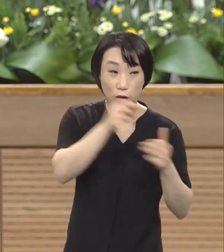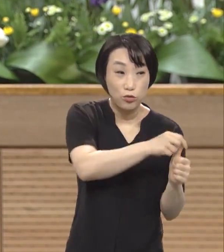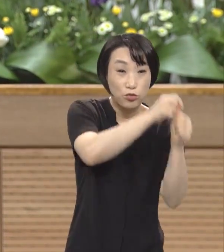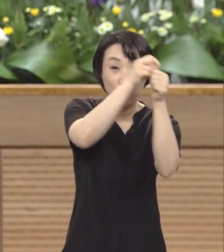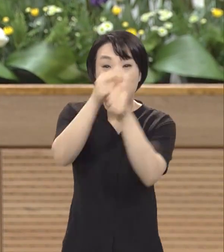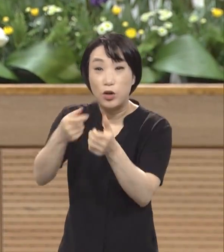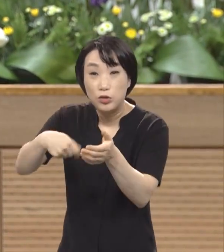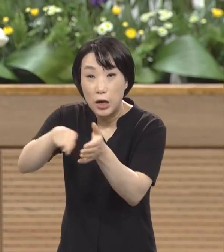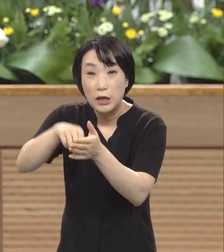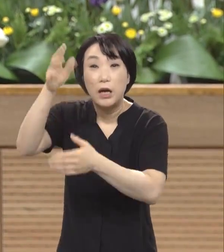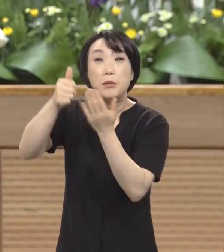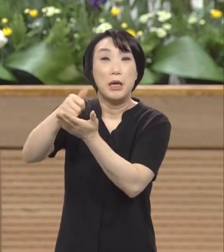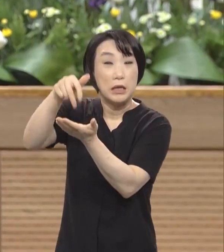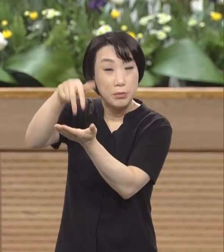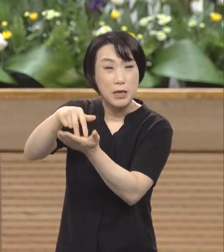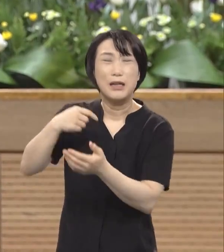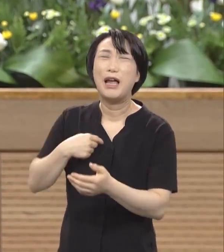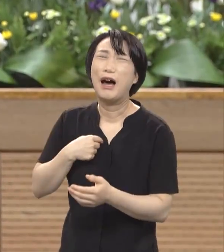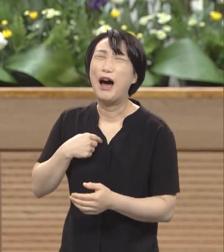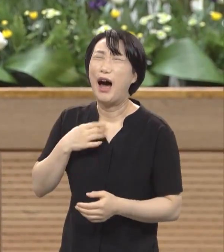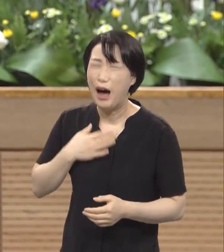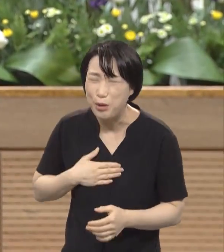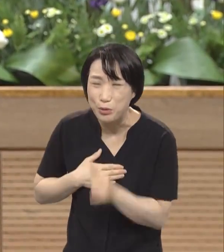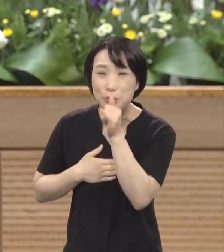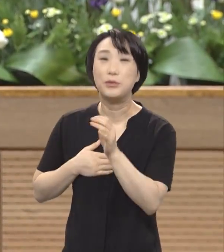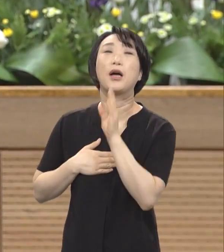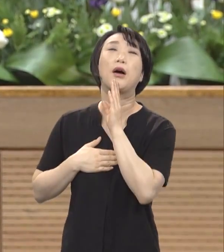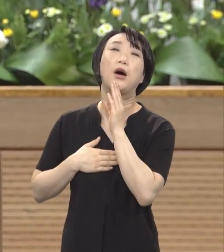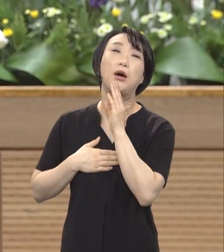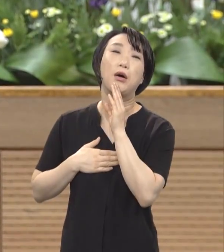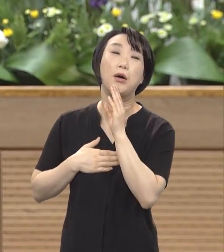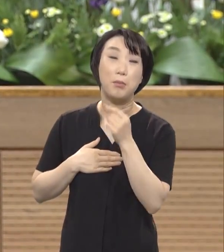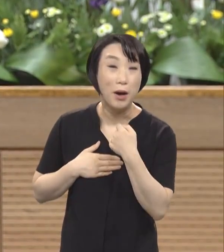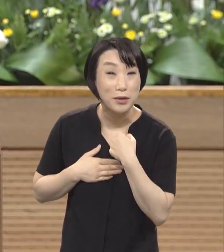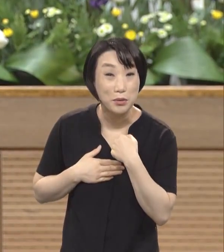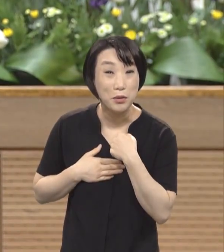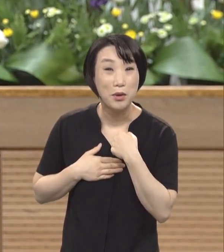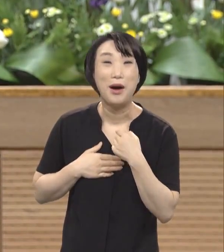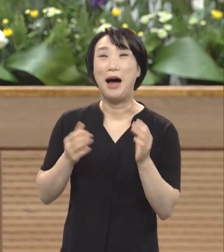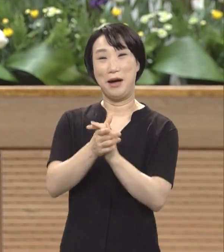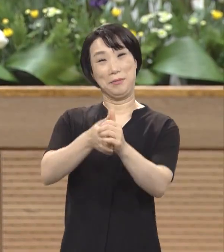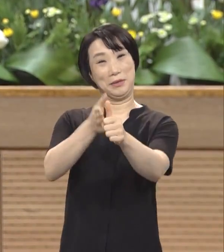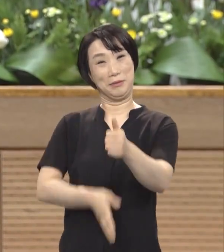위한 하나님의 사정을 압니다. 아멘 합시다.